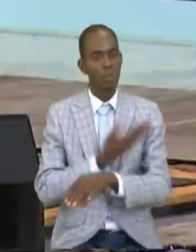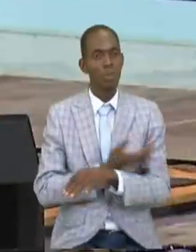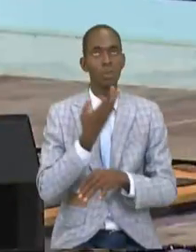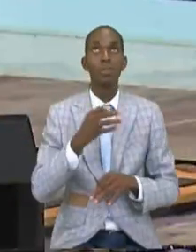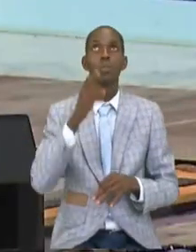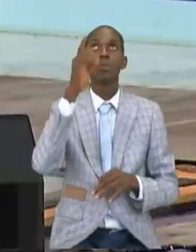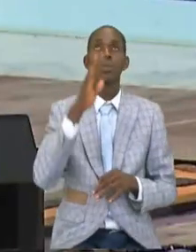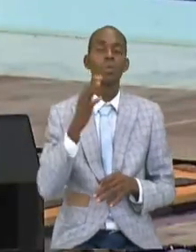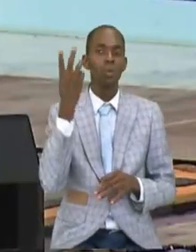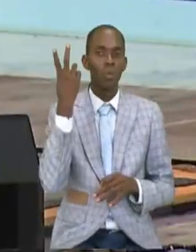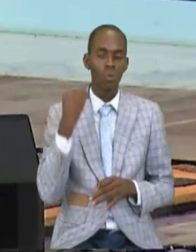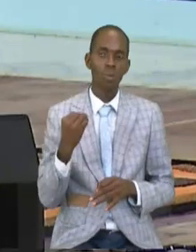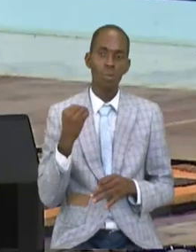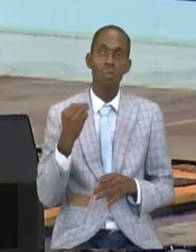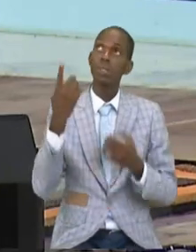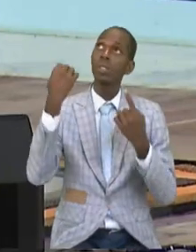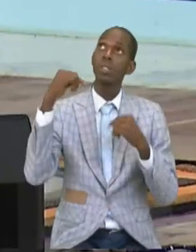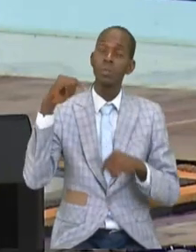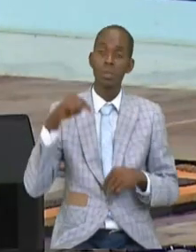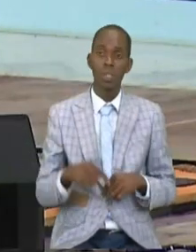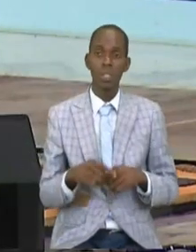Le Fils de l'homme a apparu